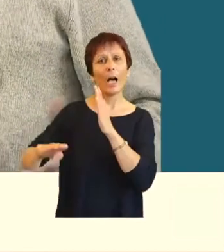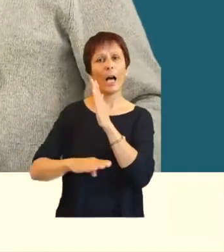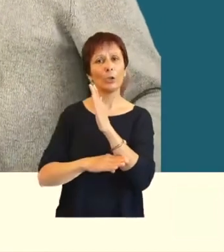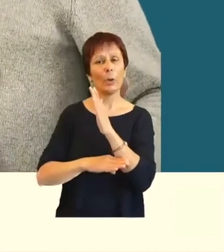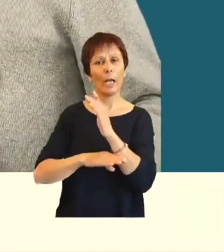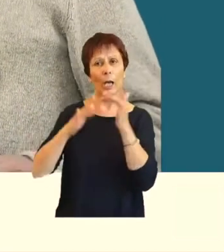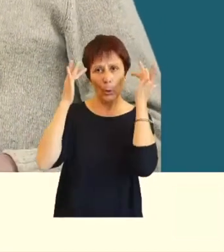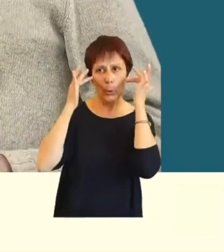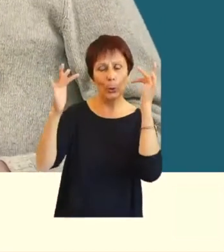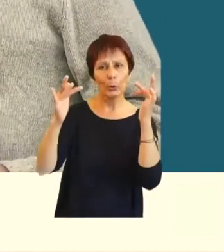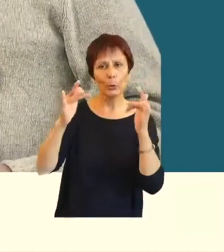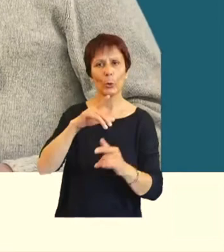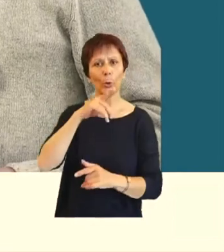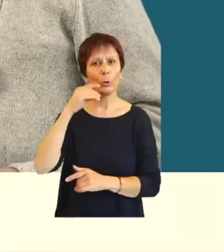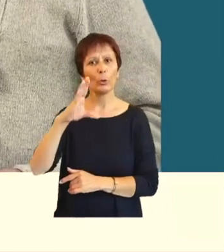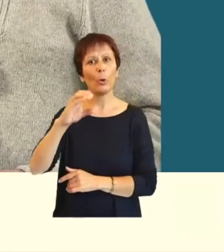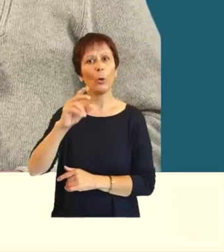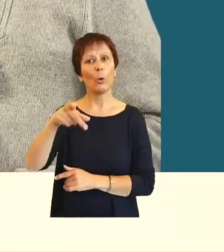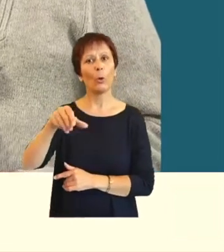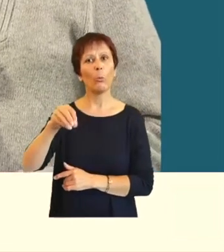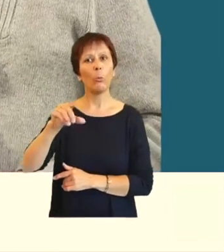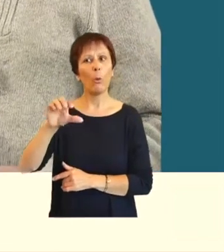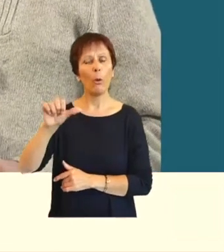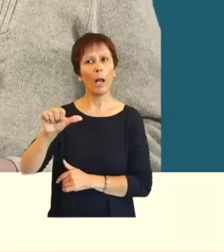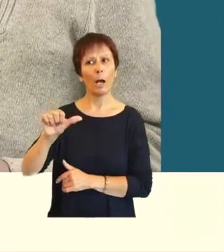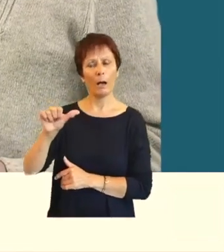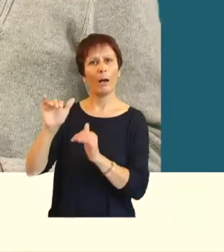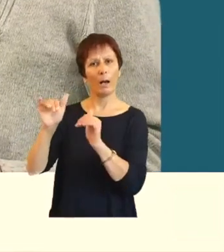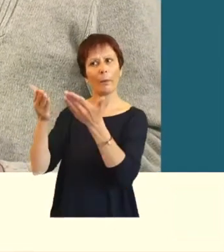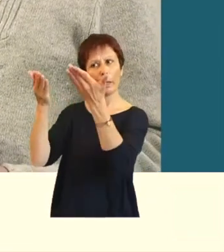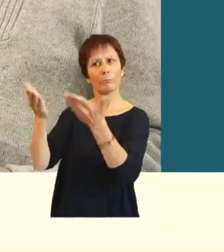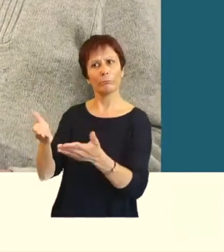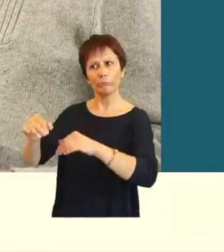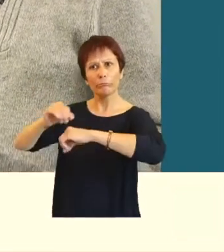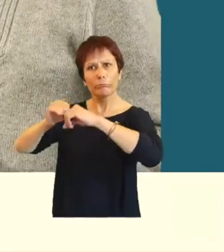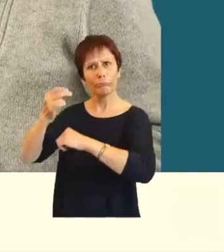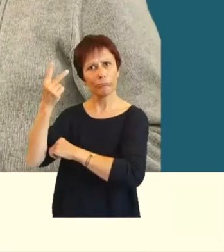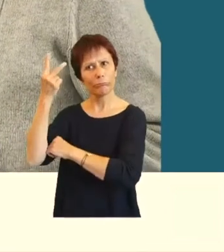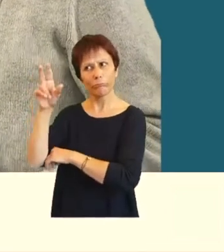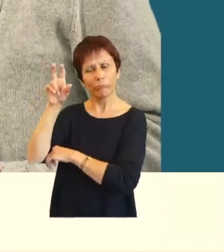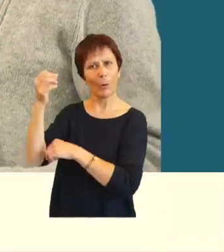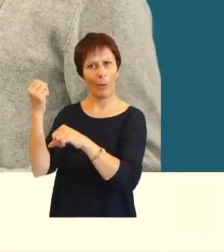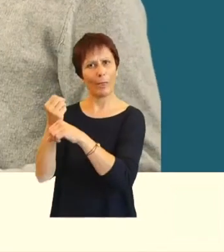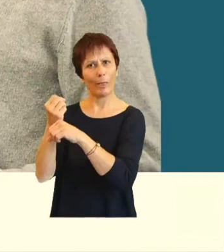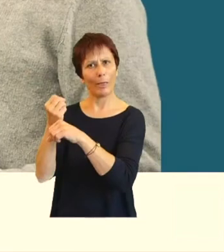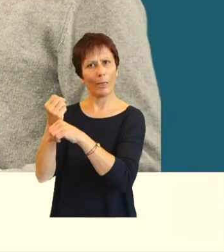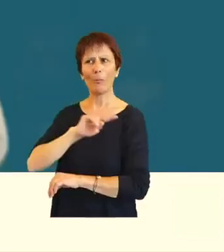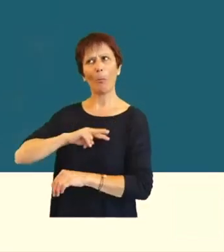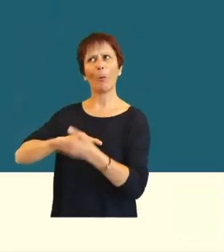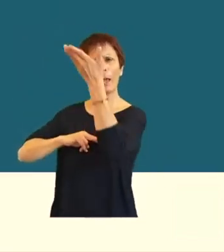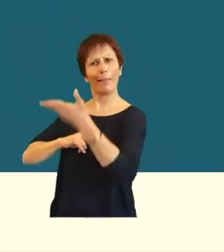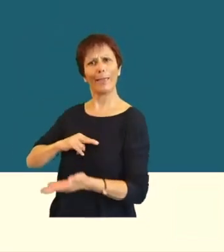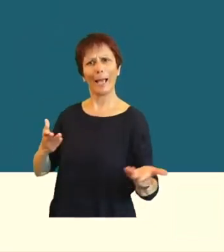Donc voilà, s'il vous plaît, rendons à César ce qui lui appartient un petit peu quand même.